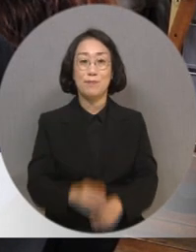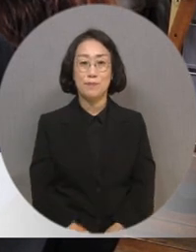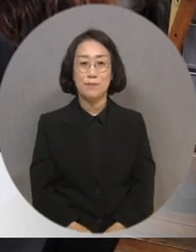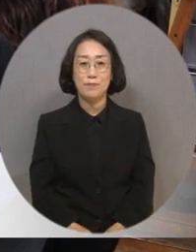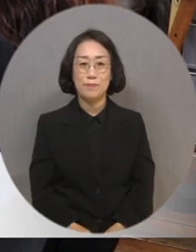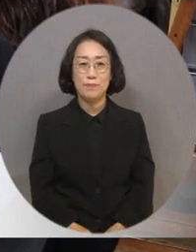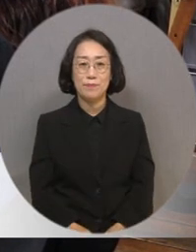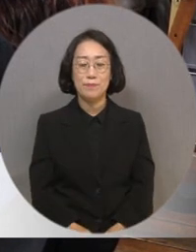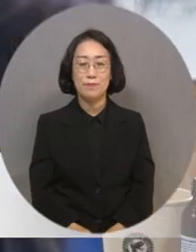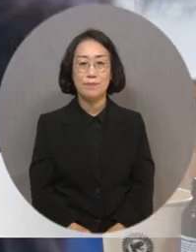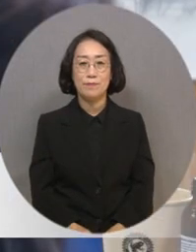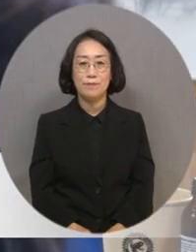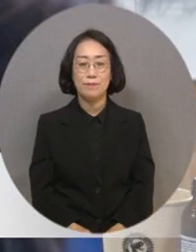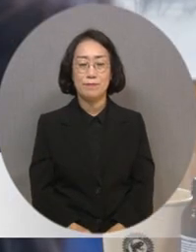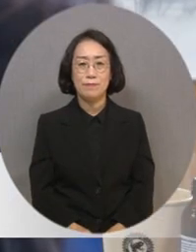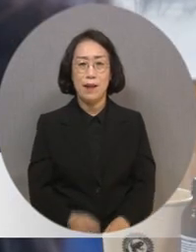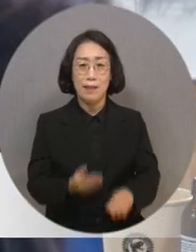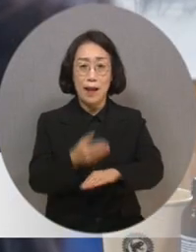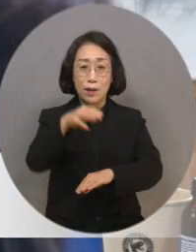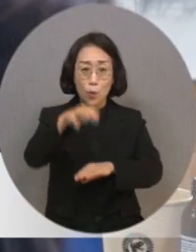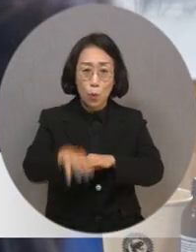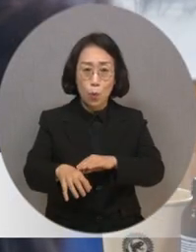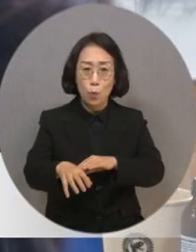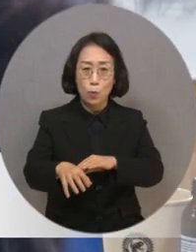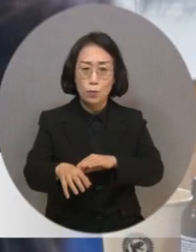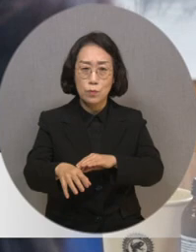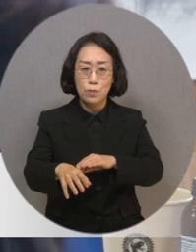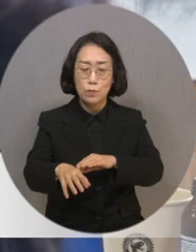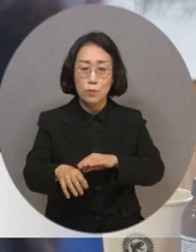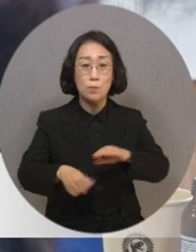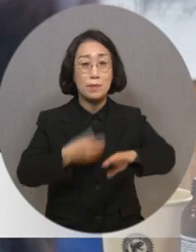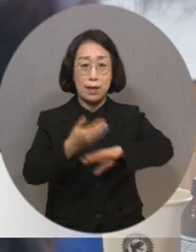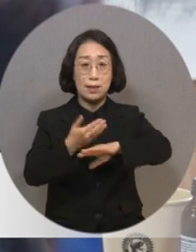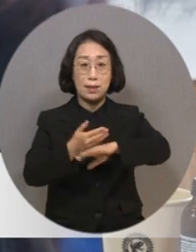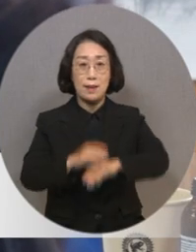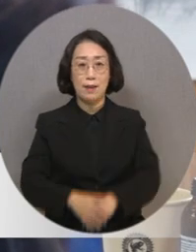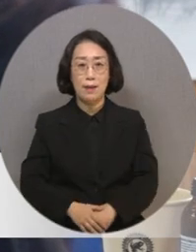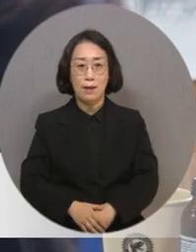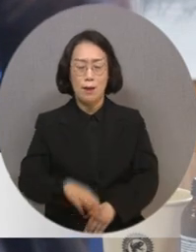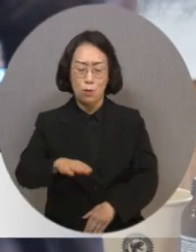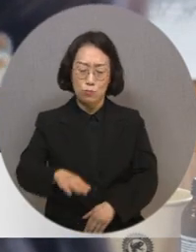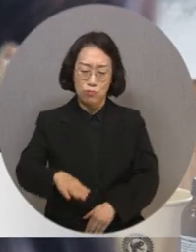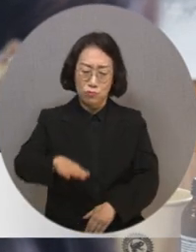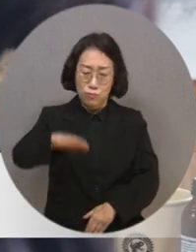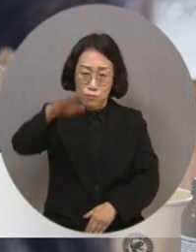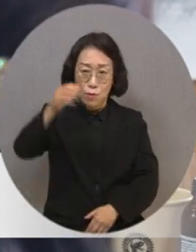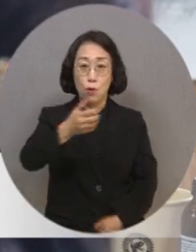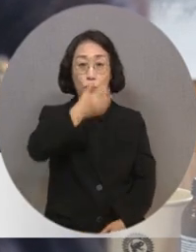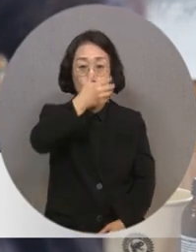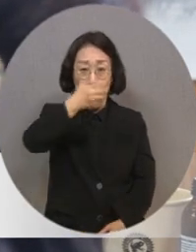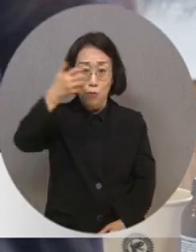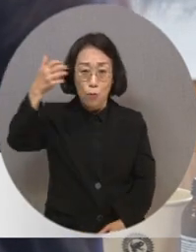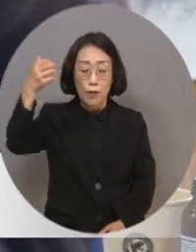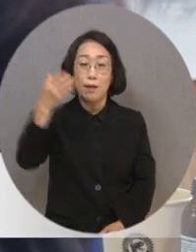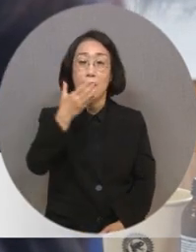내가 밖에서 찾지 못하는 이제 어렸을 때부터 꿈꿔왔던